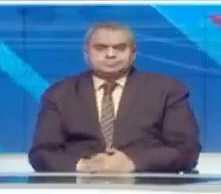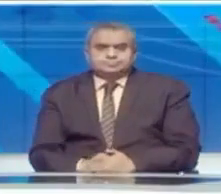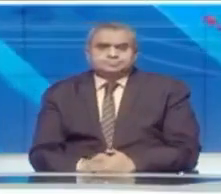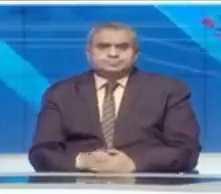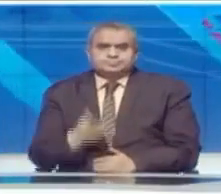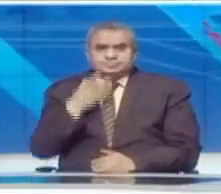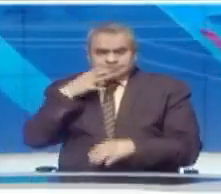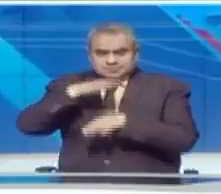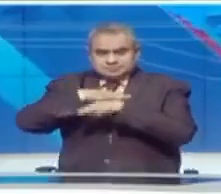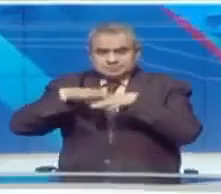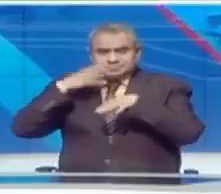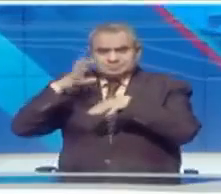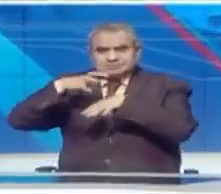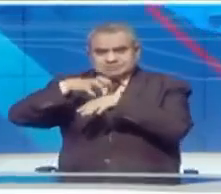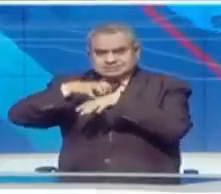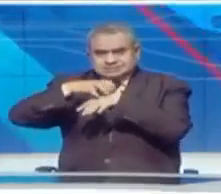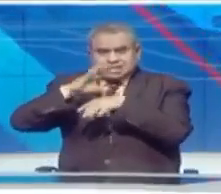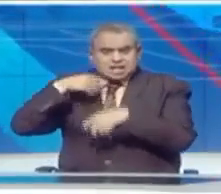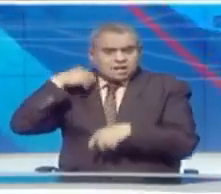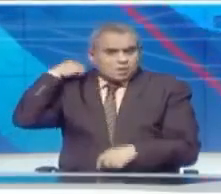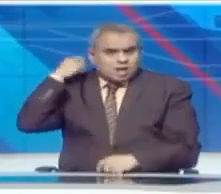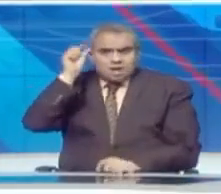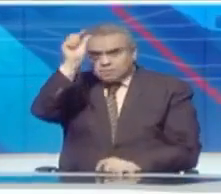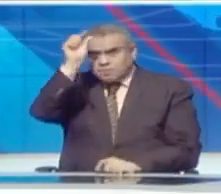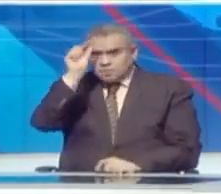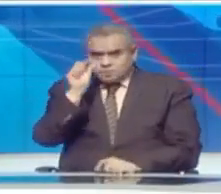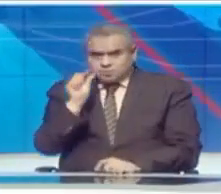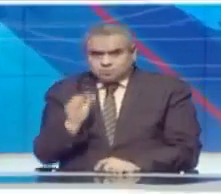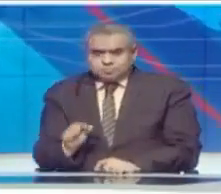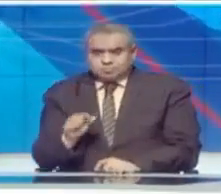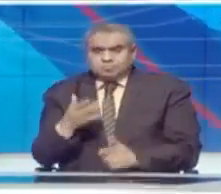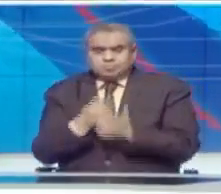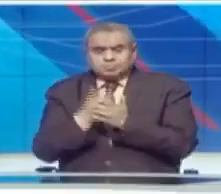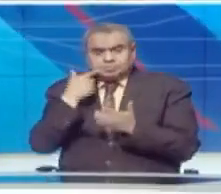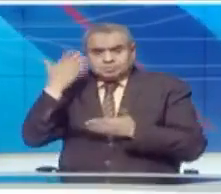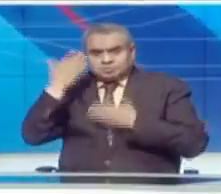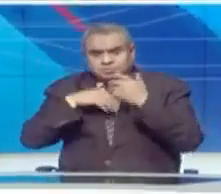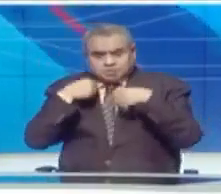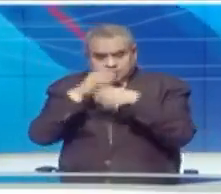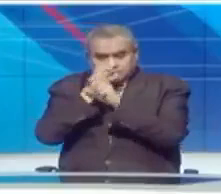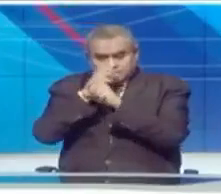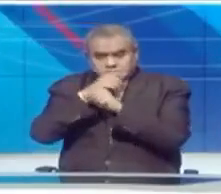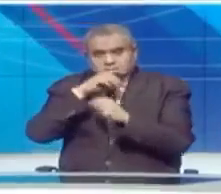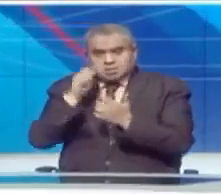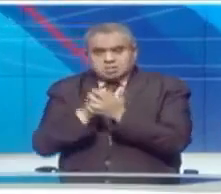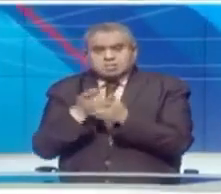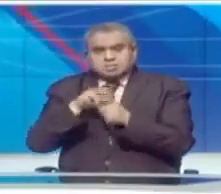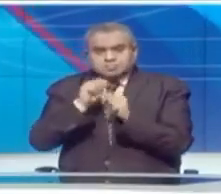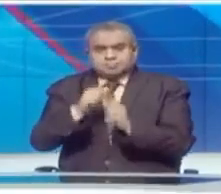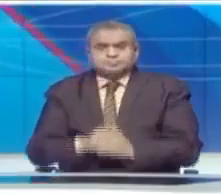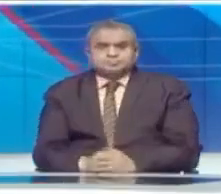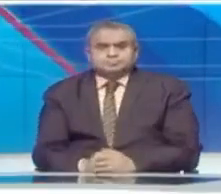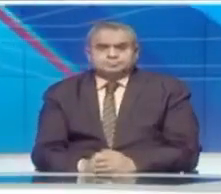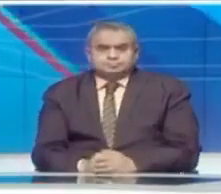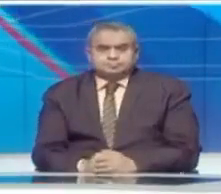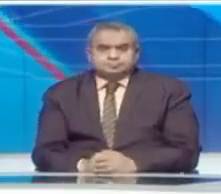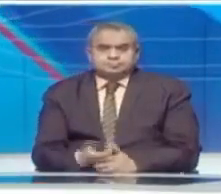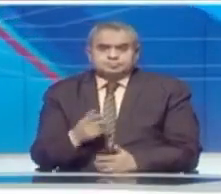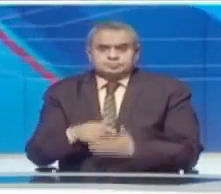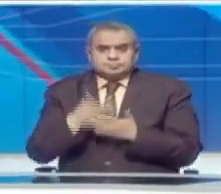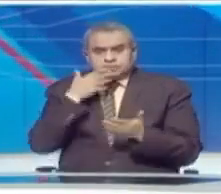للإعوجاجات والتشوهات، سواء للعمود الفقري، سواء لجراحات المناظير، سواء كمان